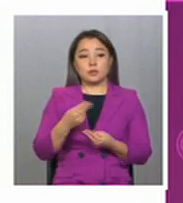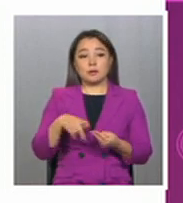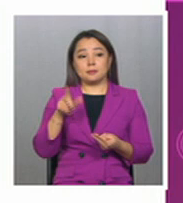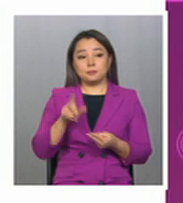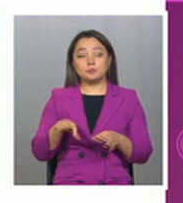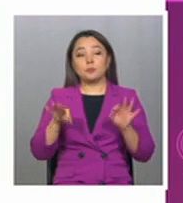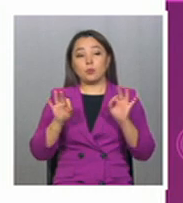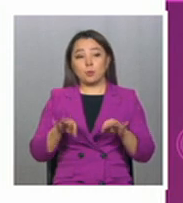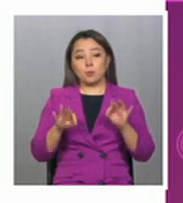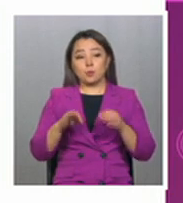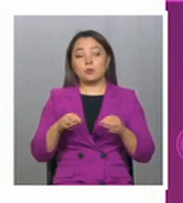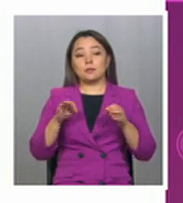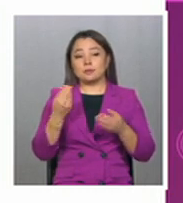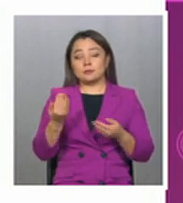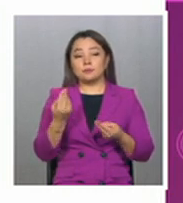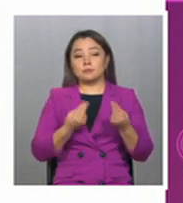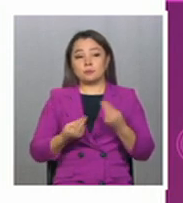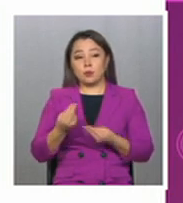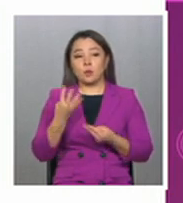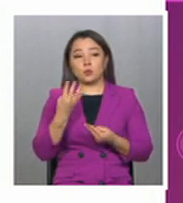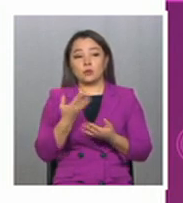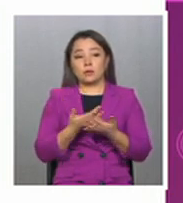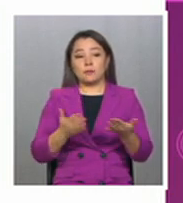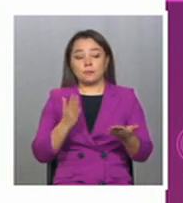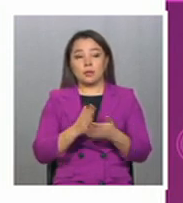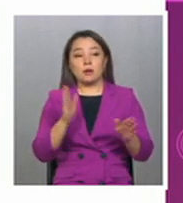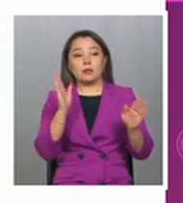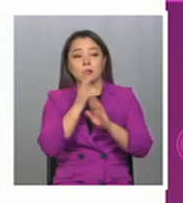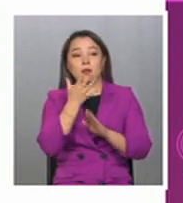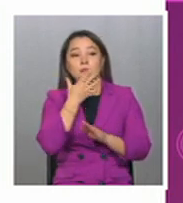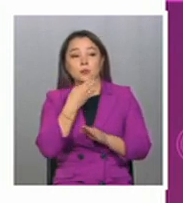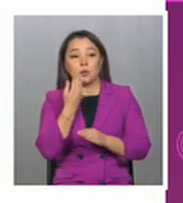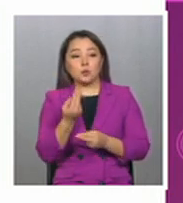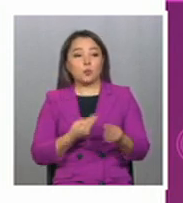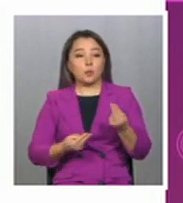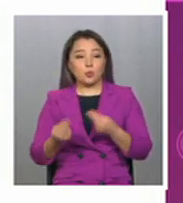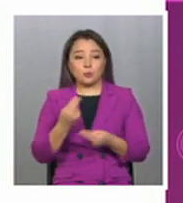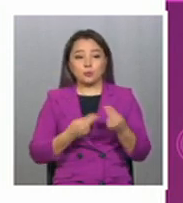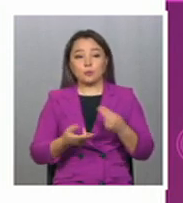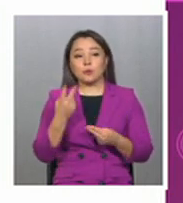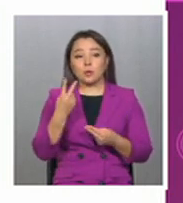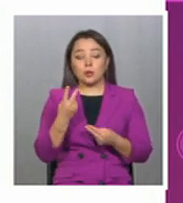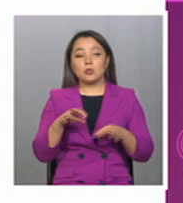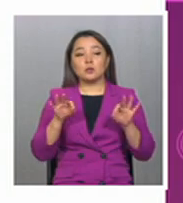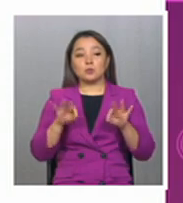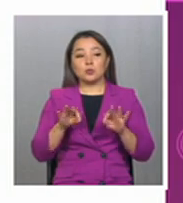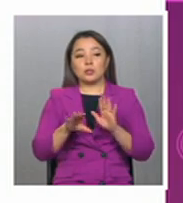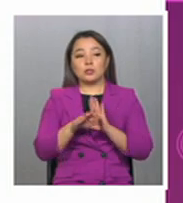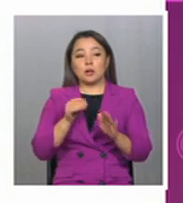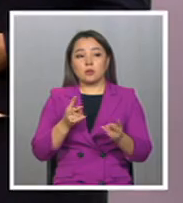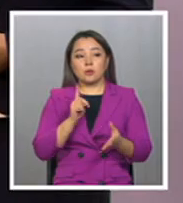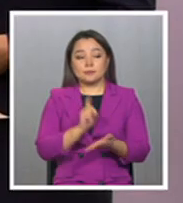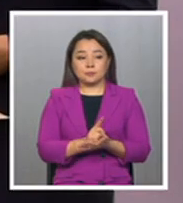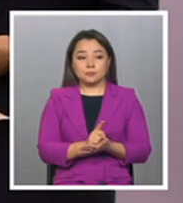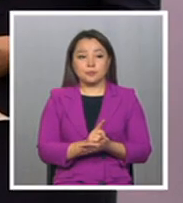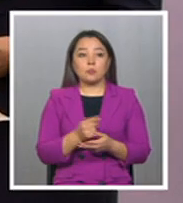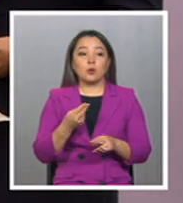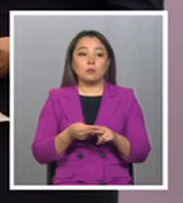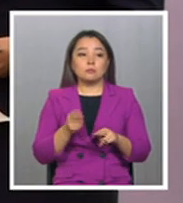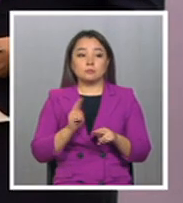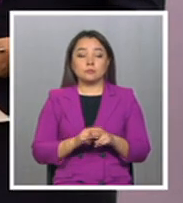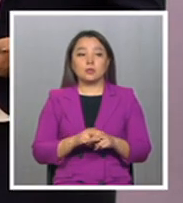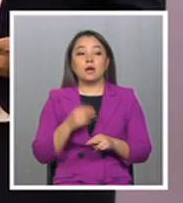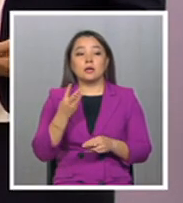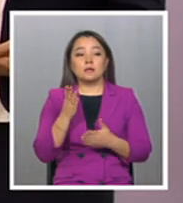бояудың 4 түсі бар. Табиғат көрінісін бояу үшін 2 түс таңдап алу қажет. Оны